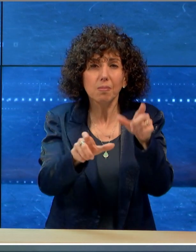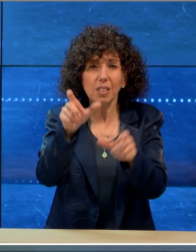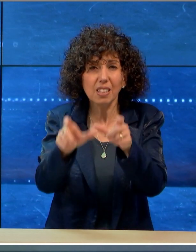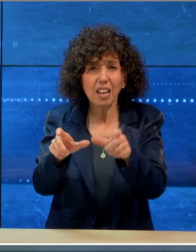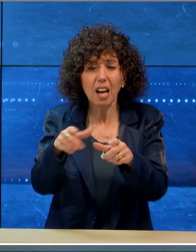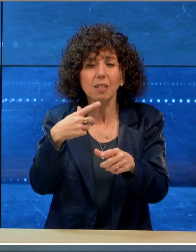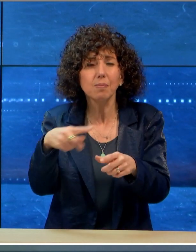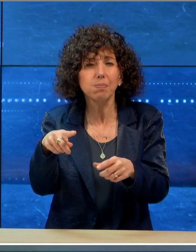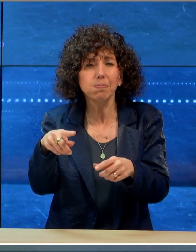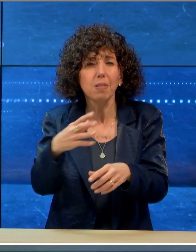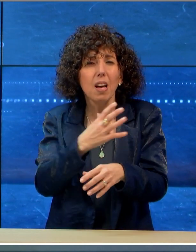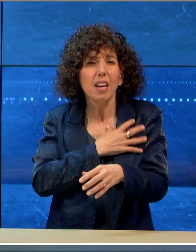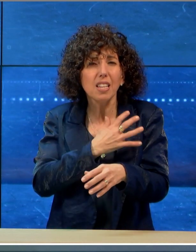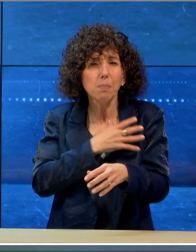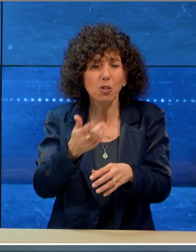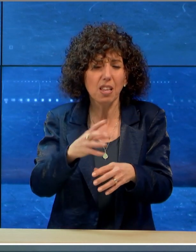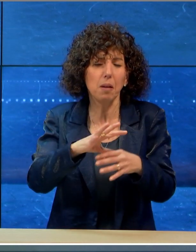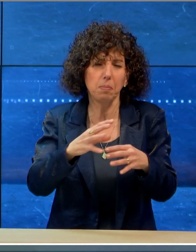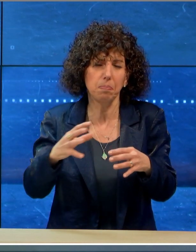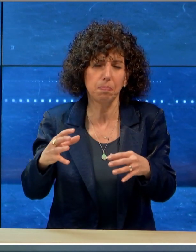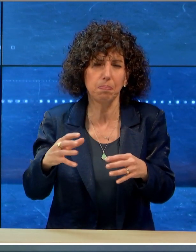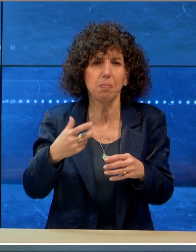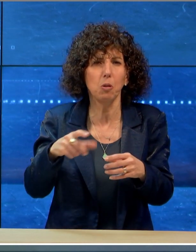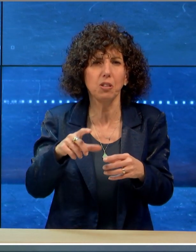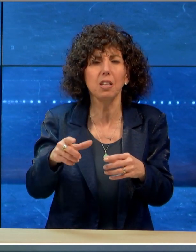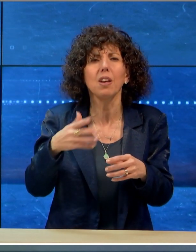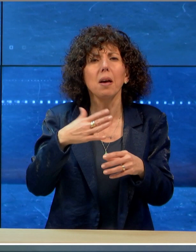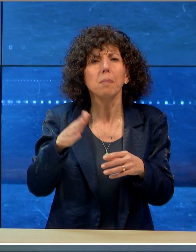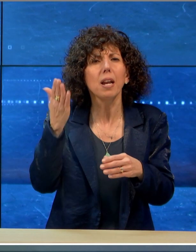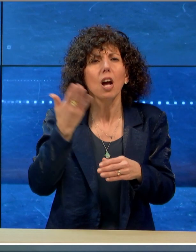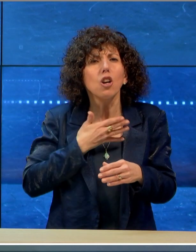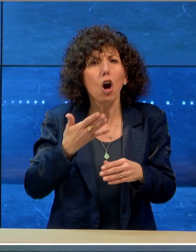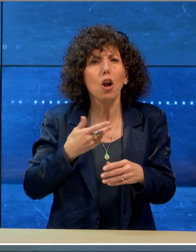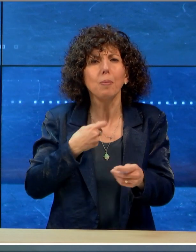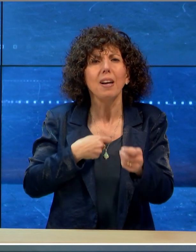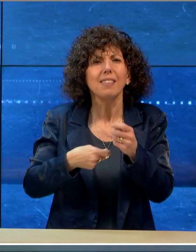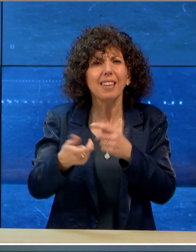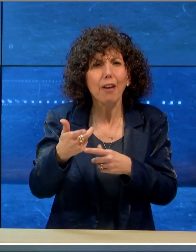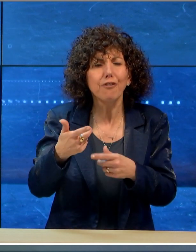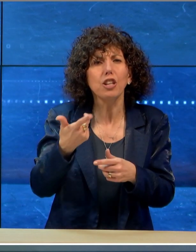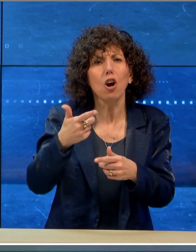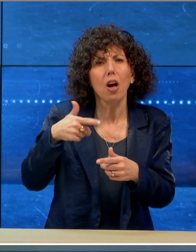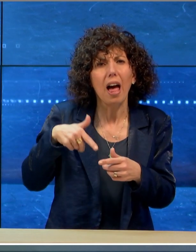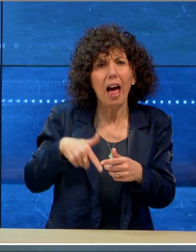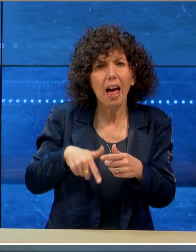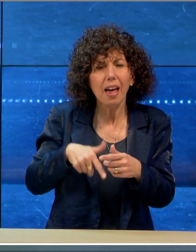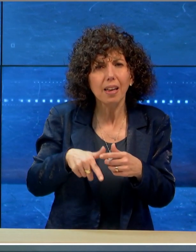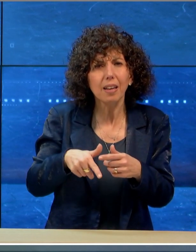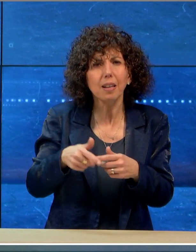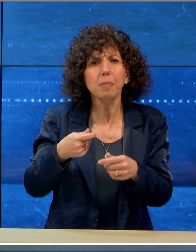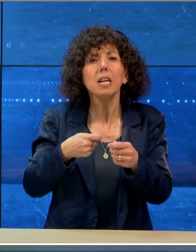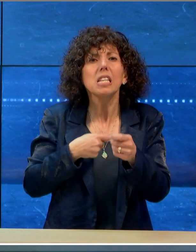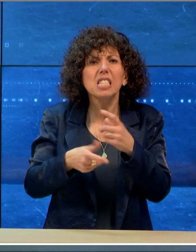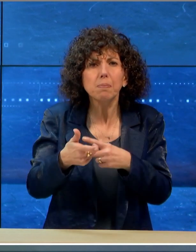ritenuti responsabili a vario titolo dai reati di traffico detenzione illecita